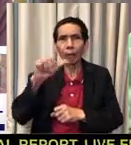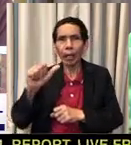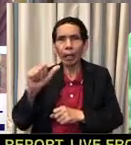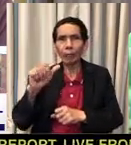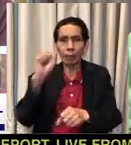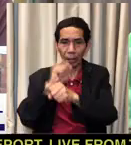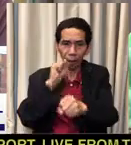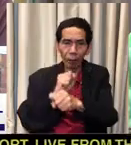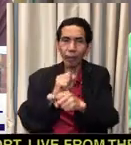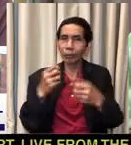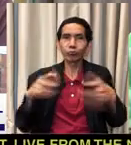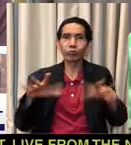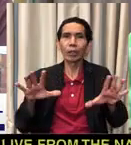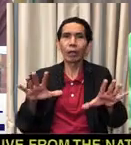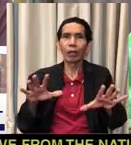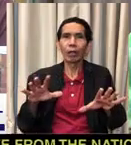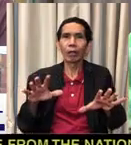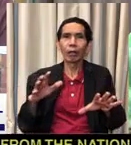may magawa lang.